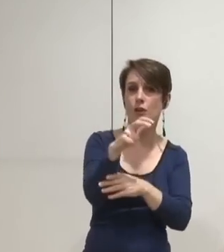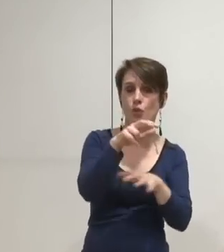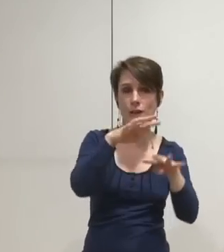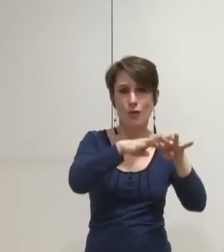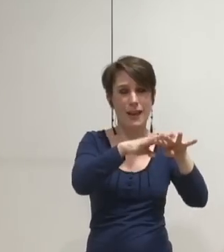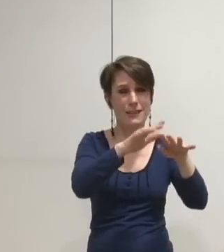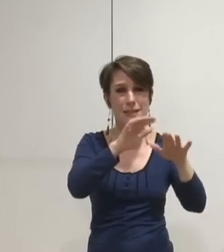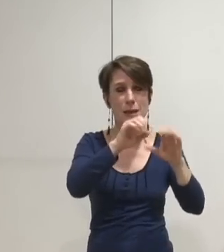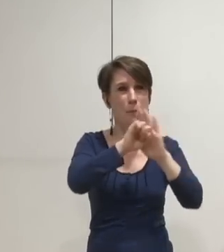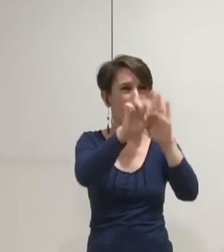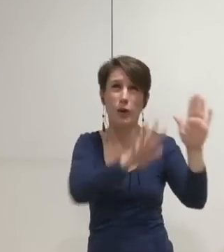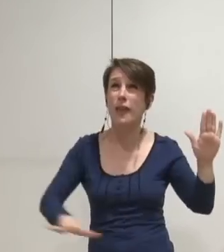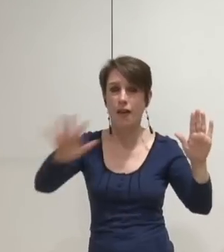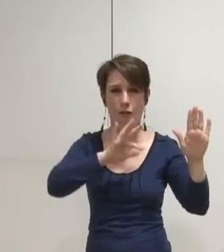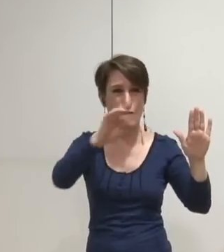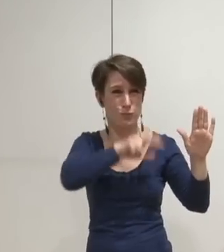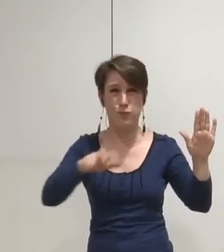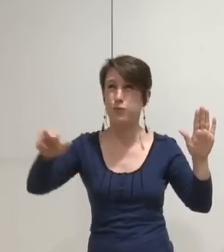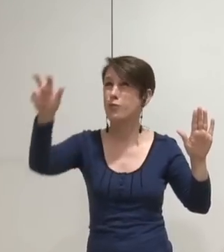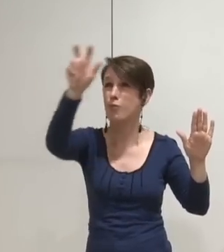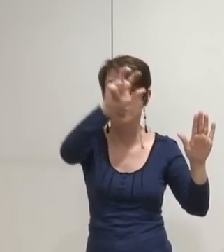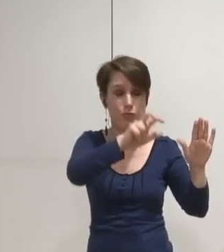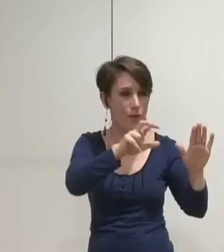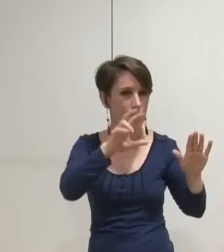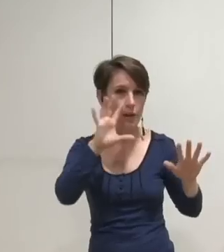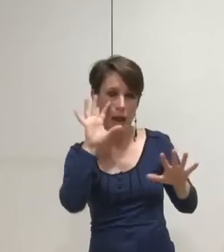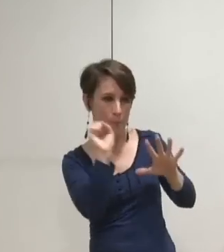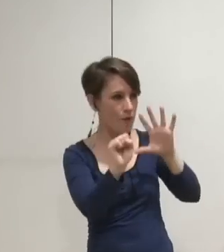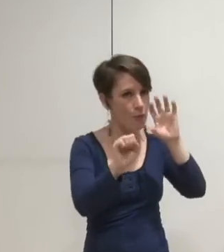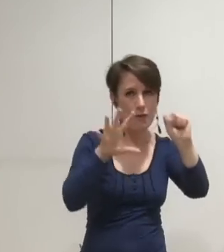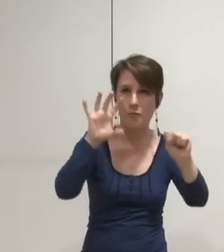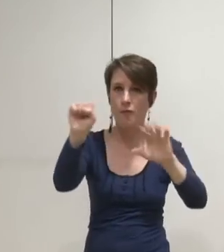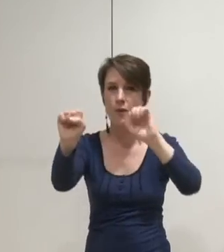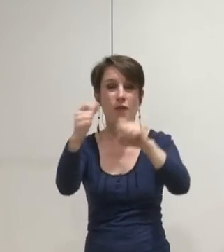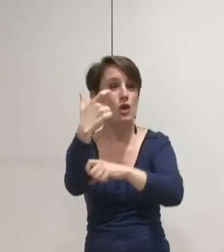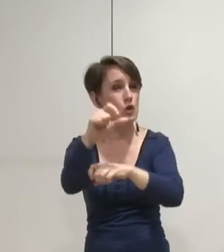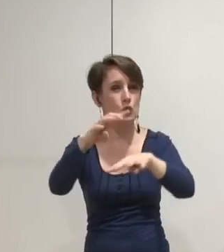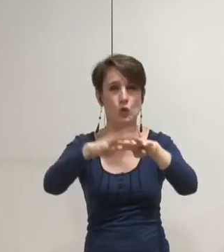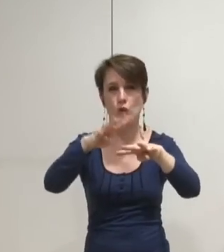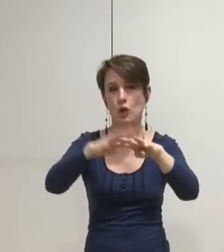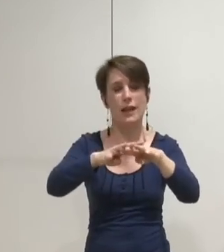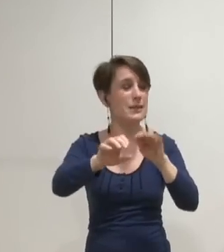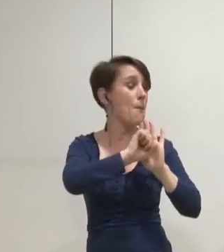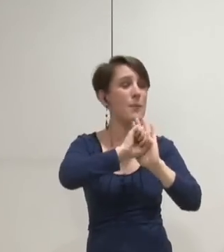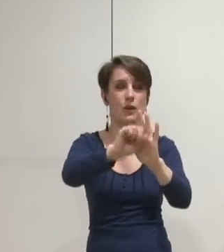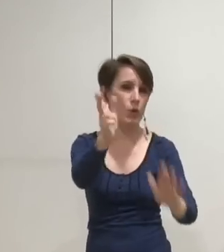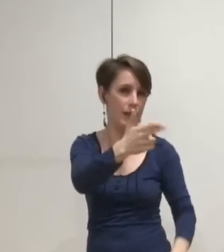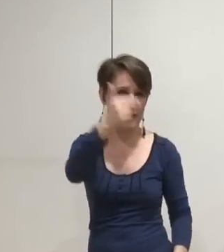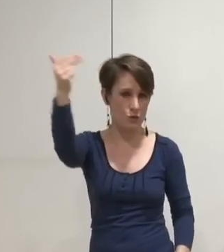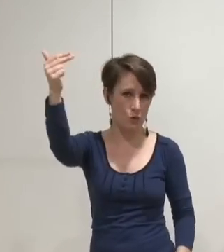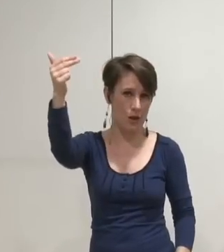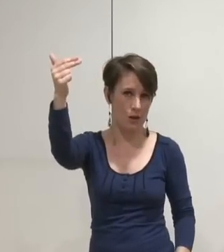200 quartiers identifiés en terme de priorité nationale pour l'Agence nationale de ROV de rénovation urbaine